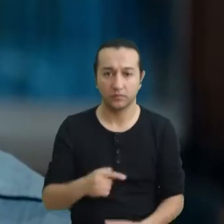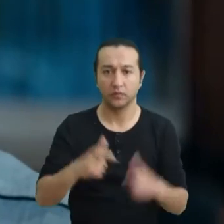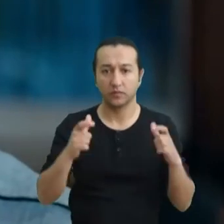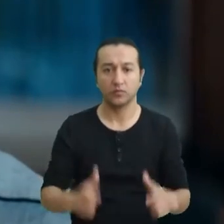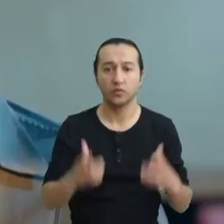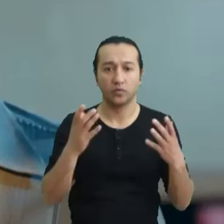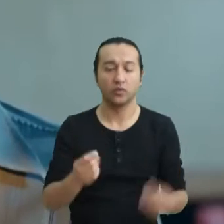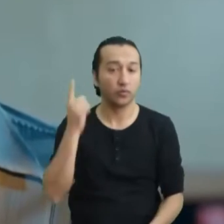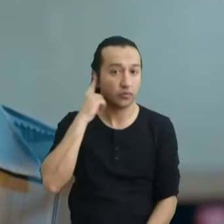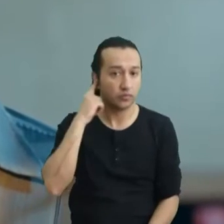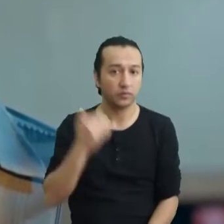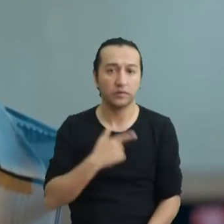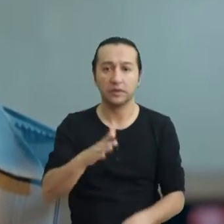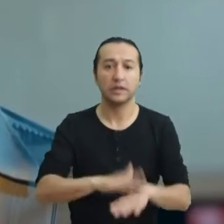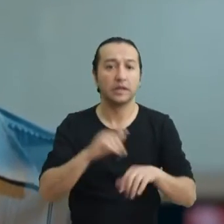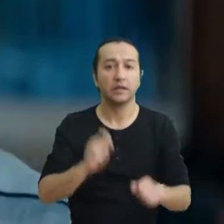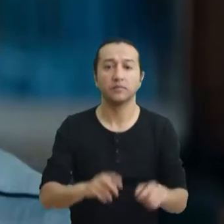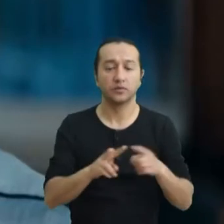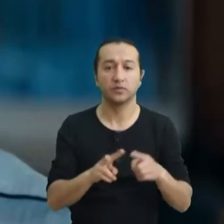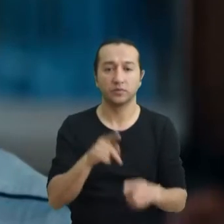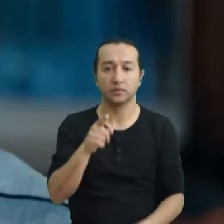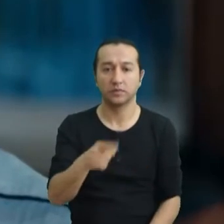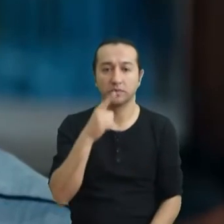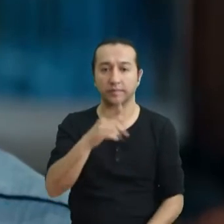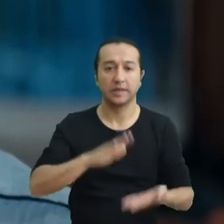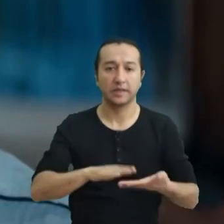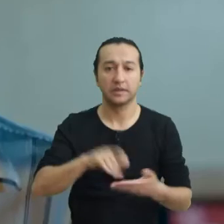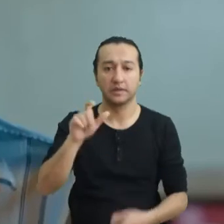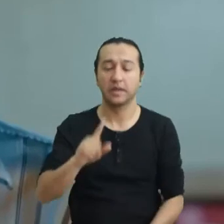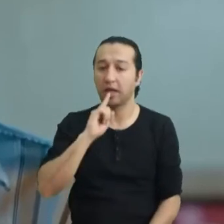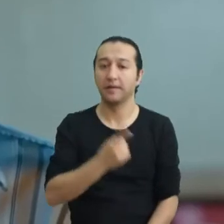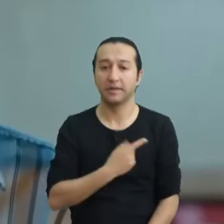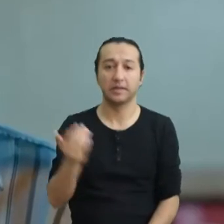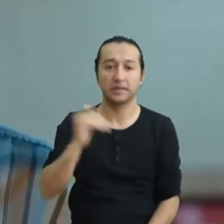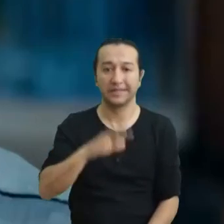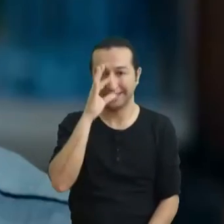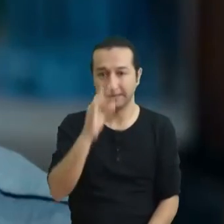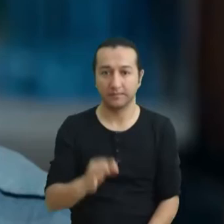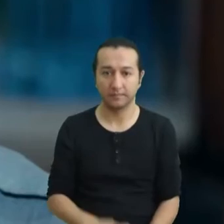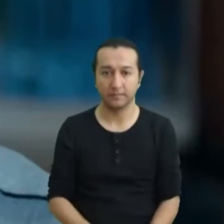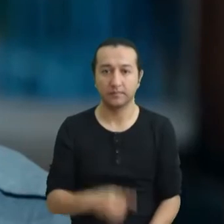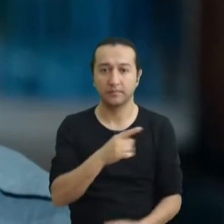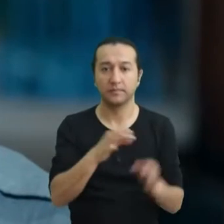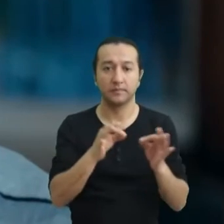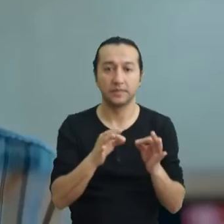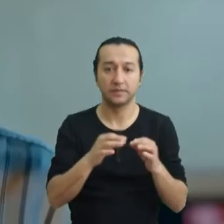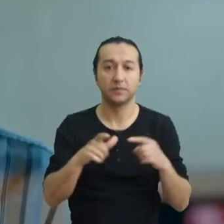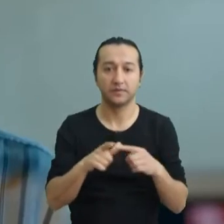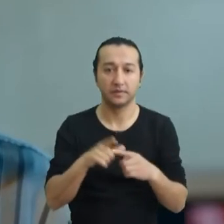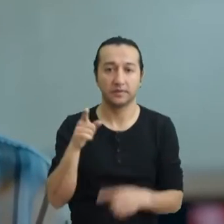Burada olduğunu söylediler. Ne yapacaksın Nuri? Bir arkadaşım yolladı. Kim? Benjamin